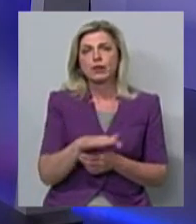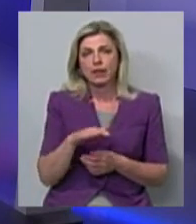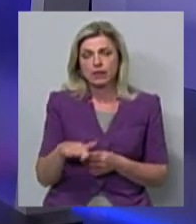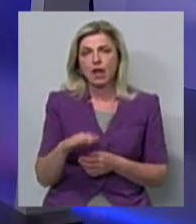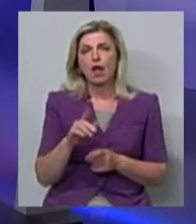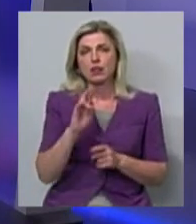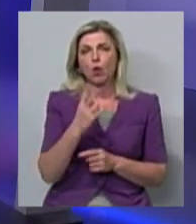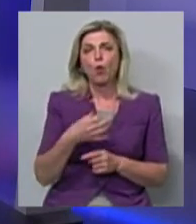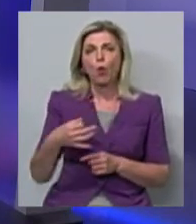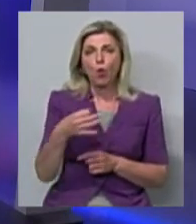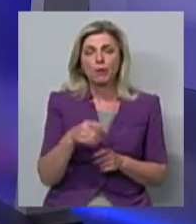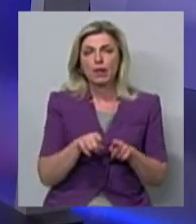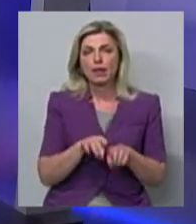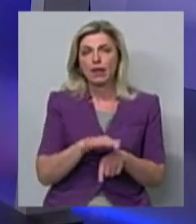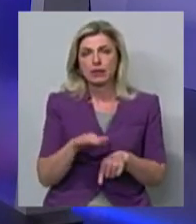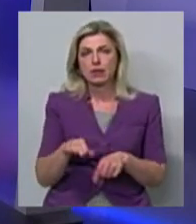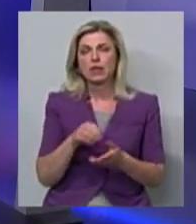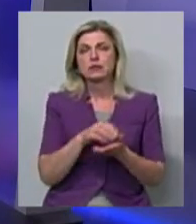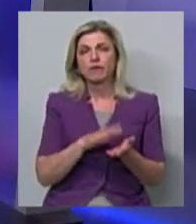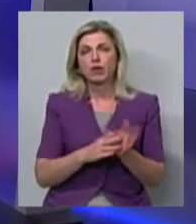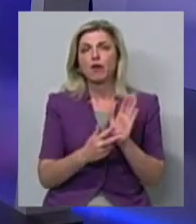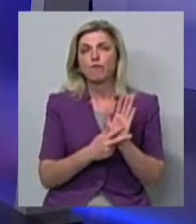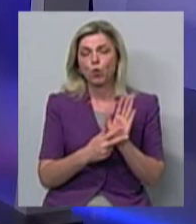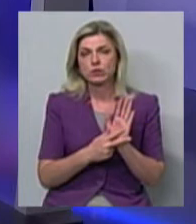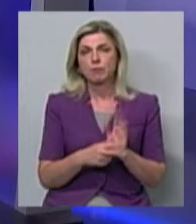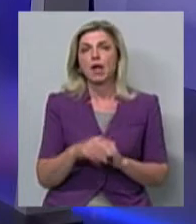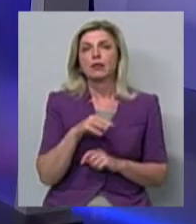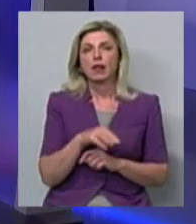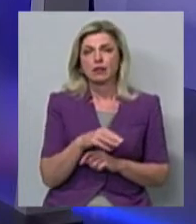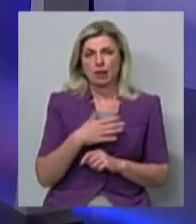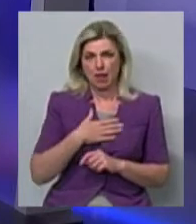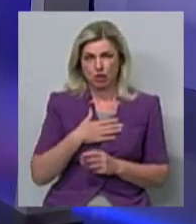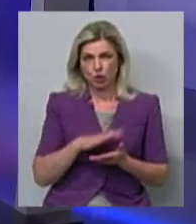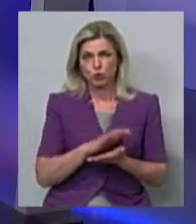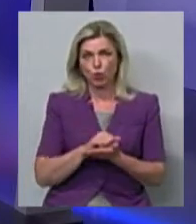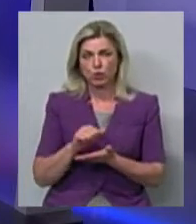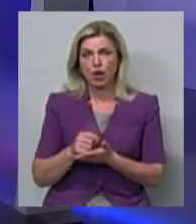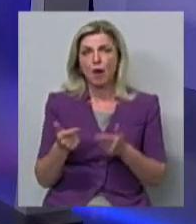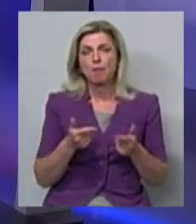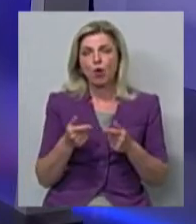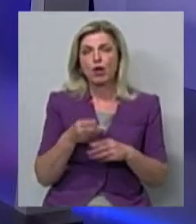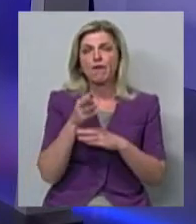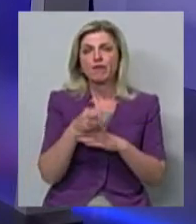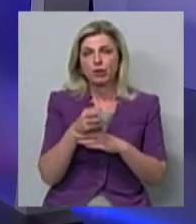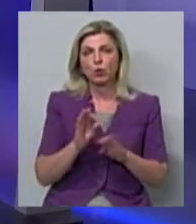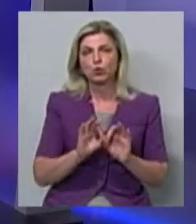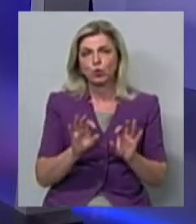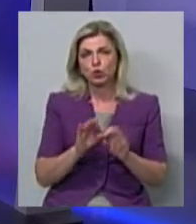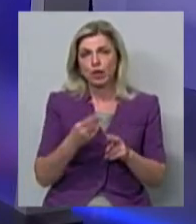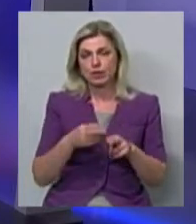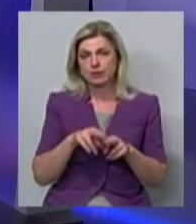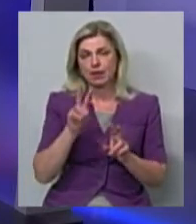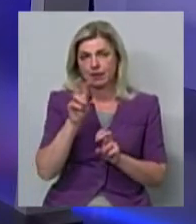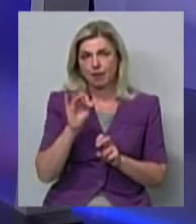дітей зареєстровано 8. Тетяна Макушева та Євген Сержук підготували відеосюжет на цю тему, і я